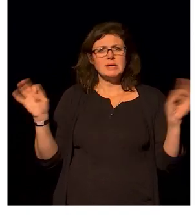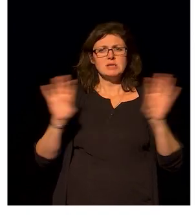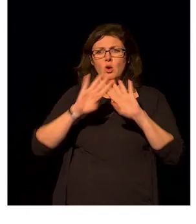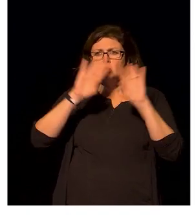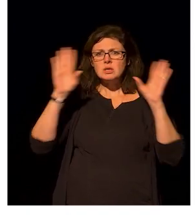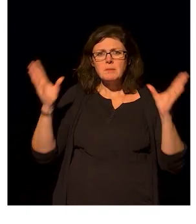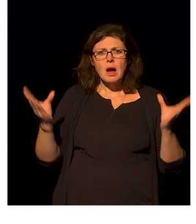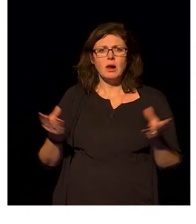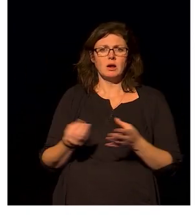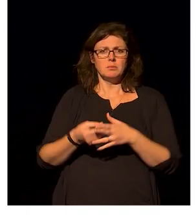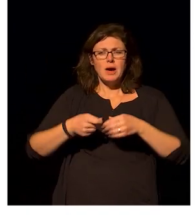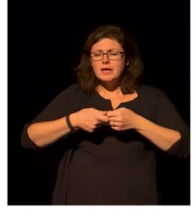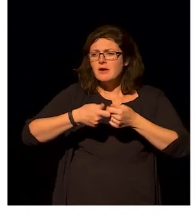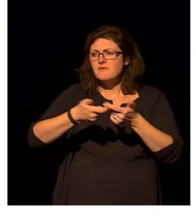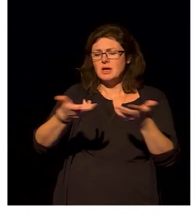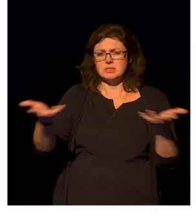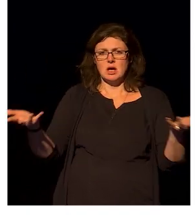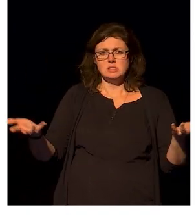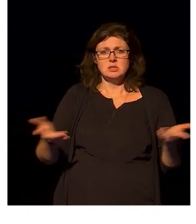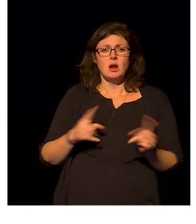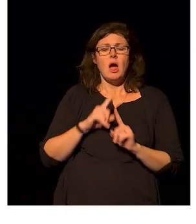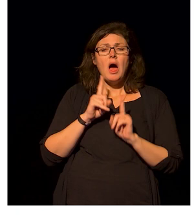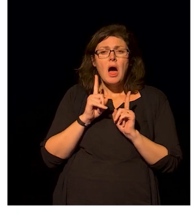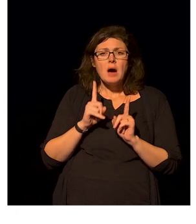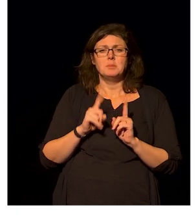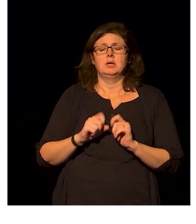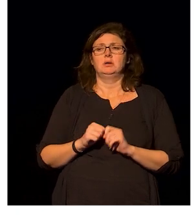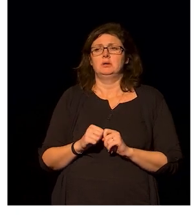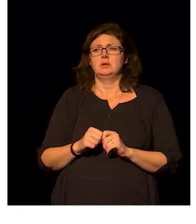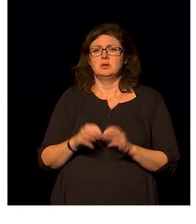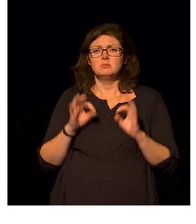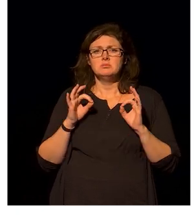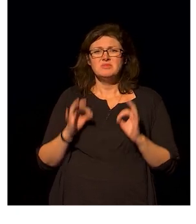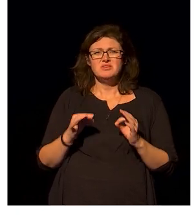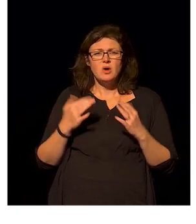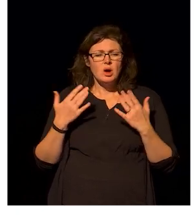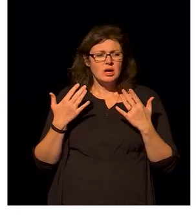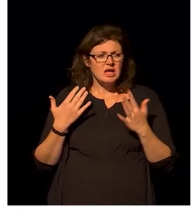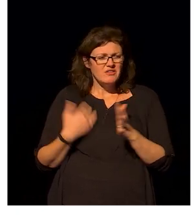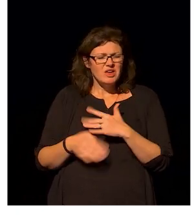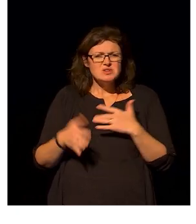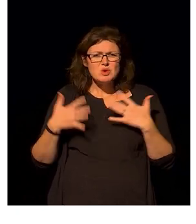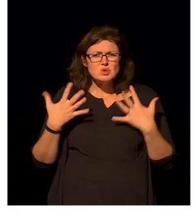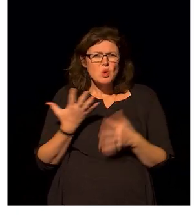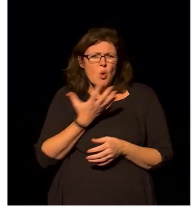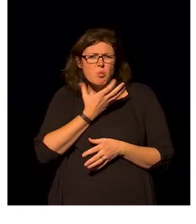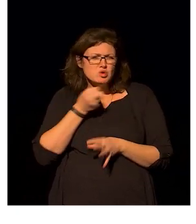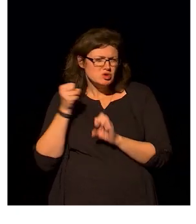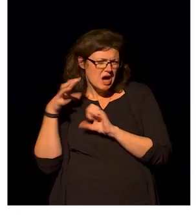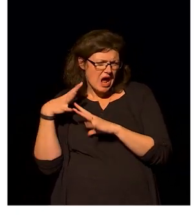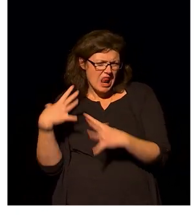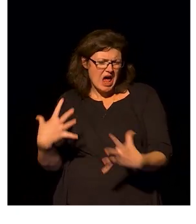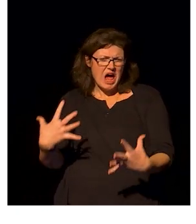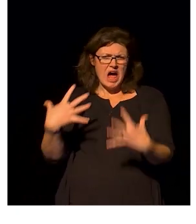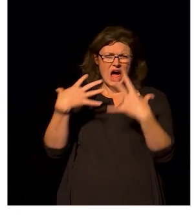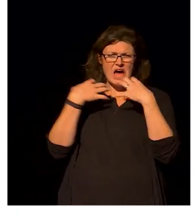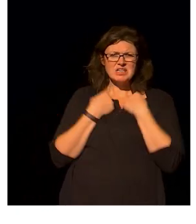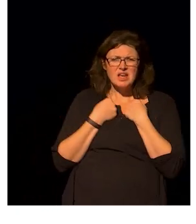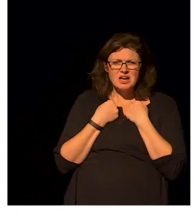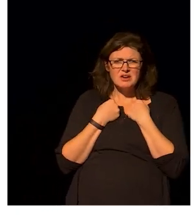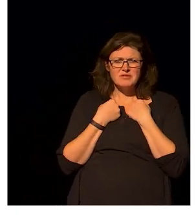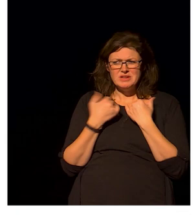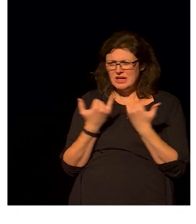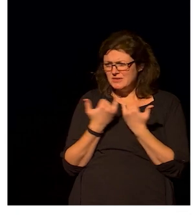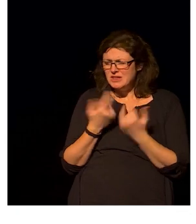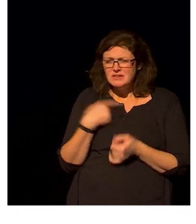aufteilen. Wenn man aber so brutal angegriffen wurde, wie wir am 7.